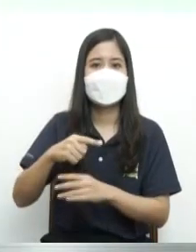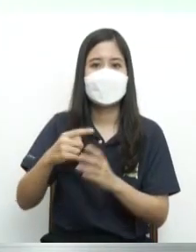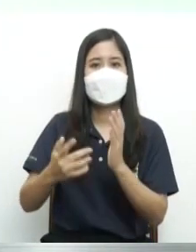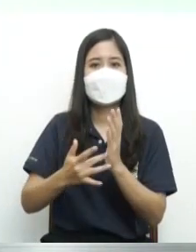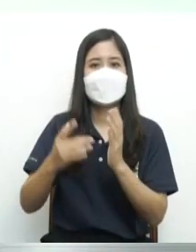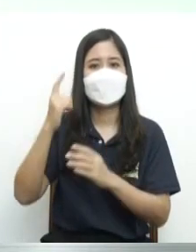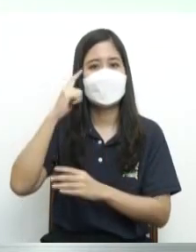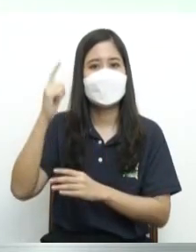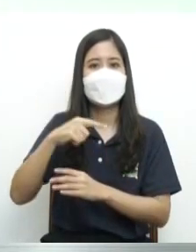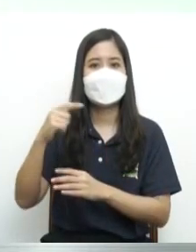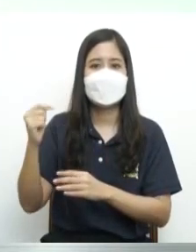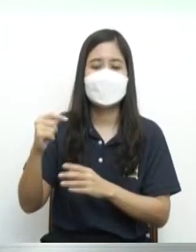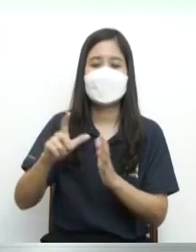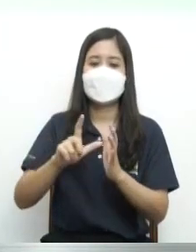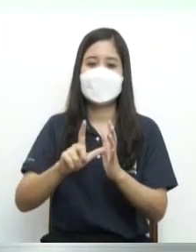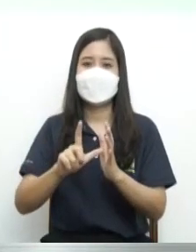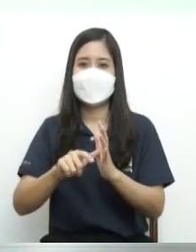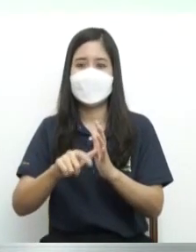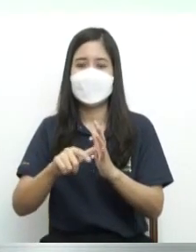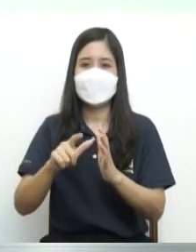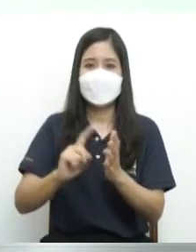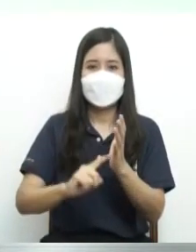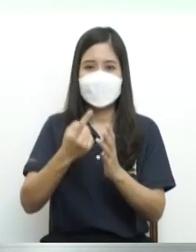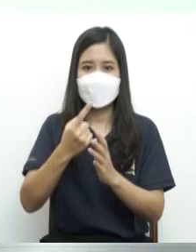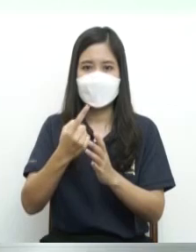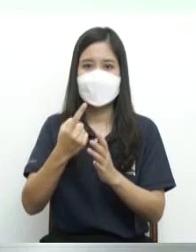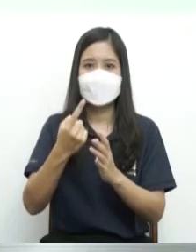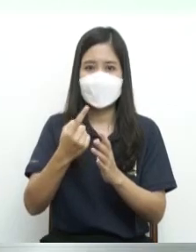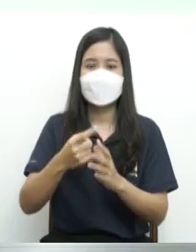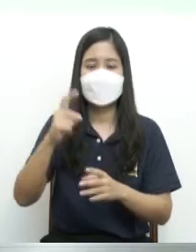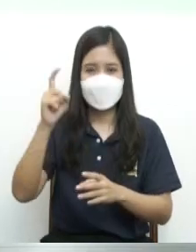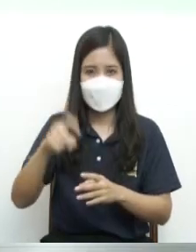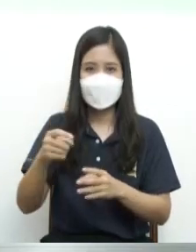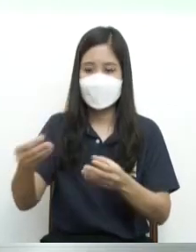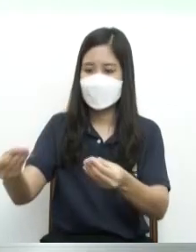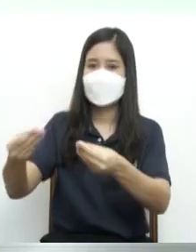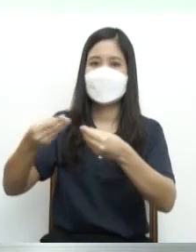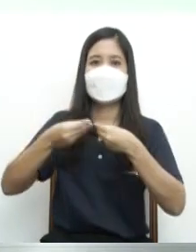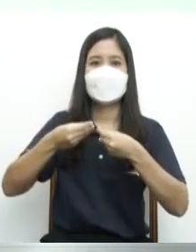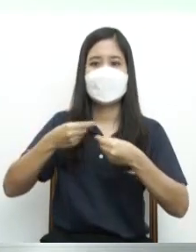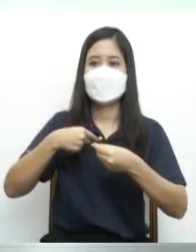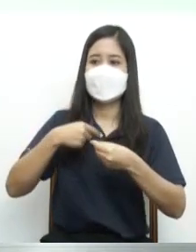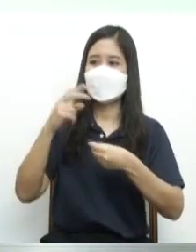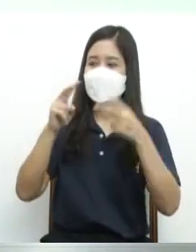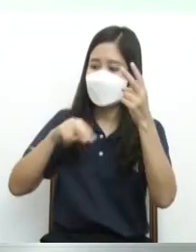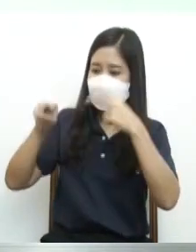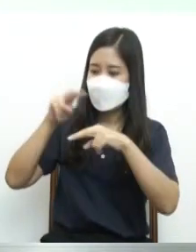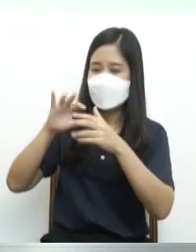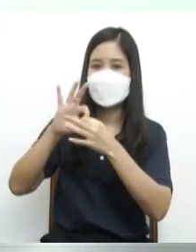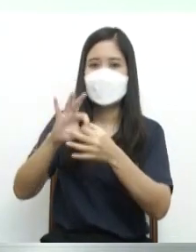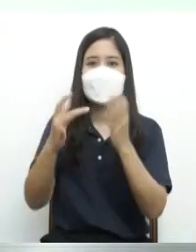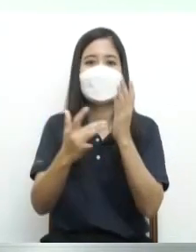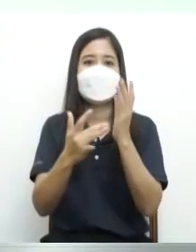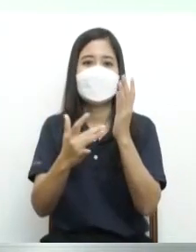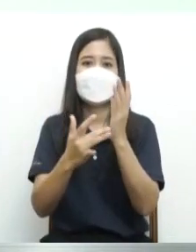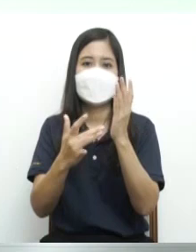ขาธิการทั้งท่านแรกคือท่านอำนาจก็ดีท่านปัจจุบันท่านอำพรก็ดีก็มอบผมเหมือนเดิมให้ดูแลเทคโนโลยีคือสทร.